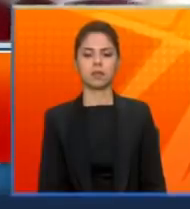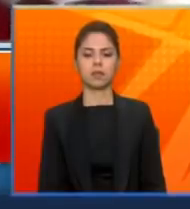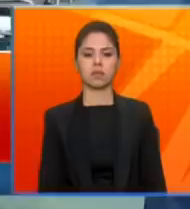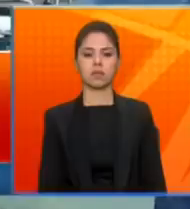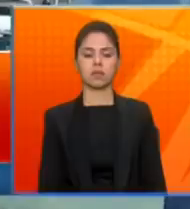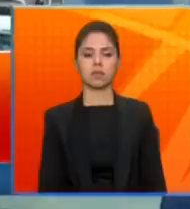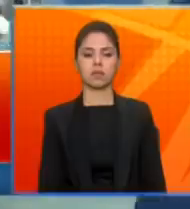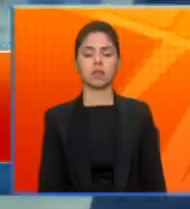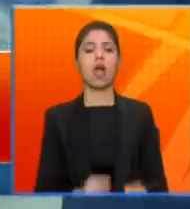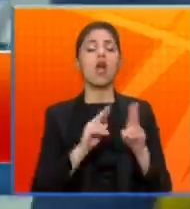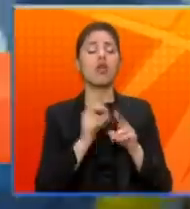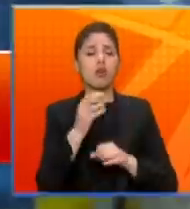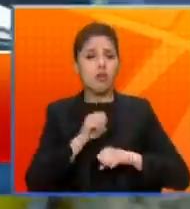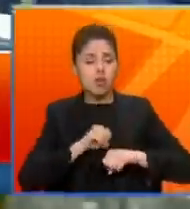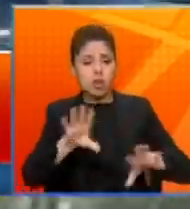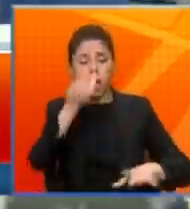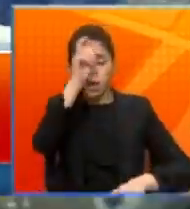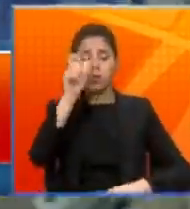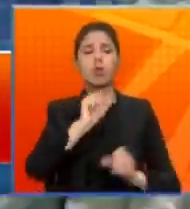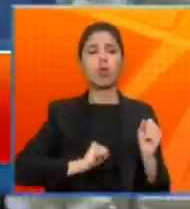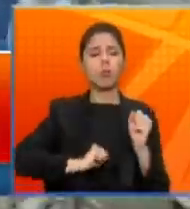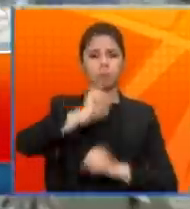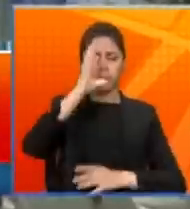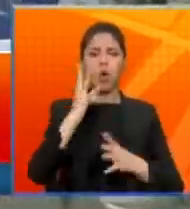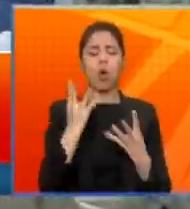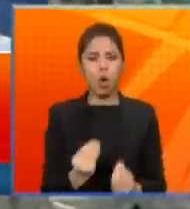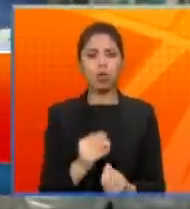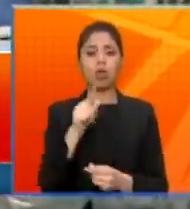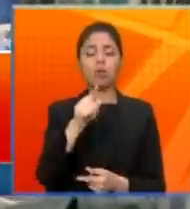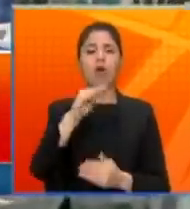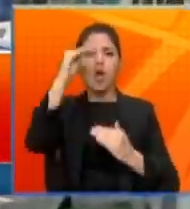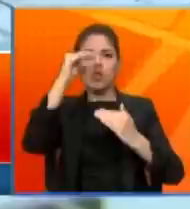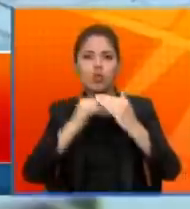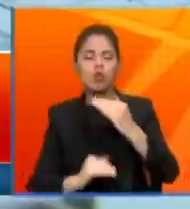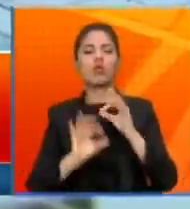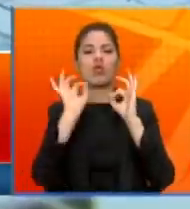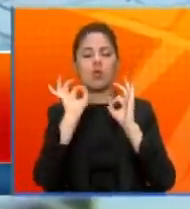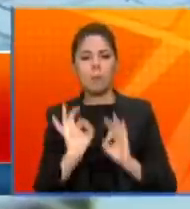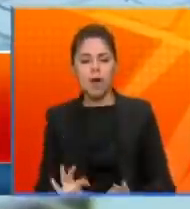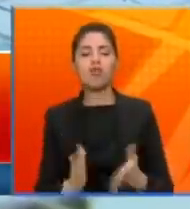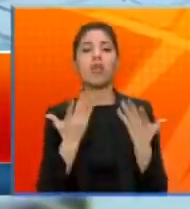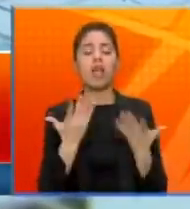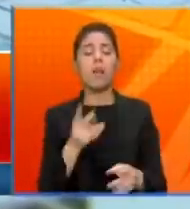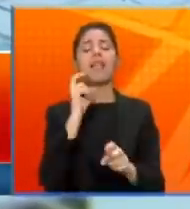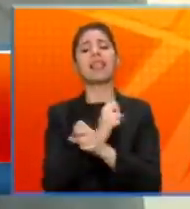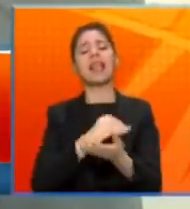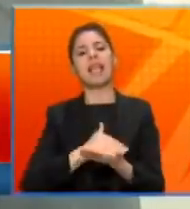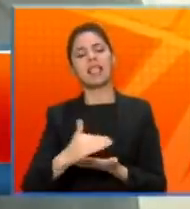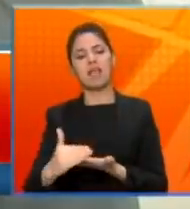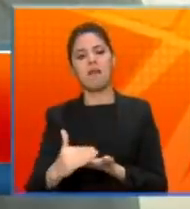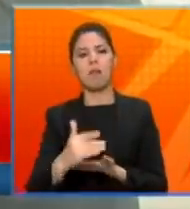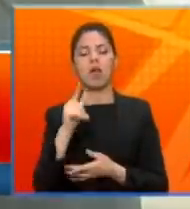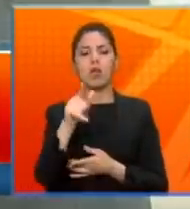olana kadar öğreneceğiz. Virüs salgını Türkiye'de pik noktasına ulaştı. Hatta düşüş trendine de geçti. Ama tehlike devam